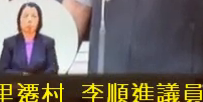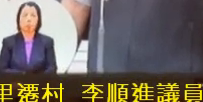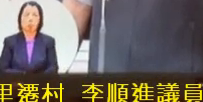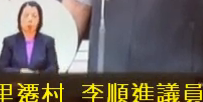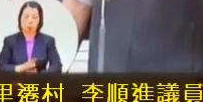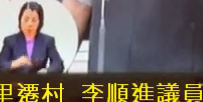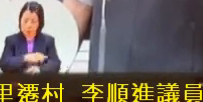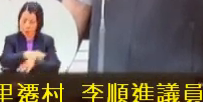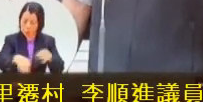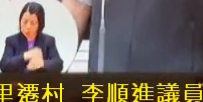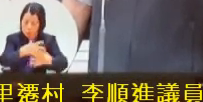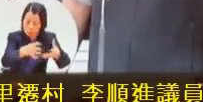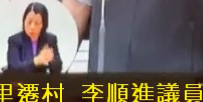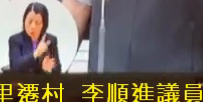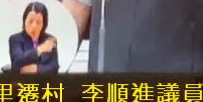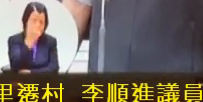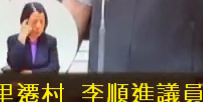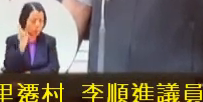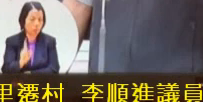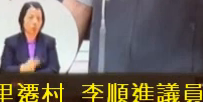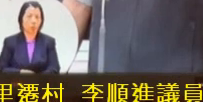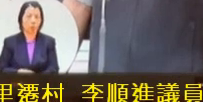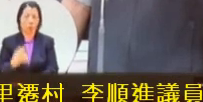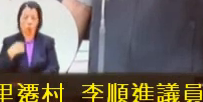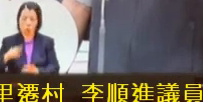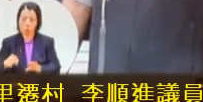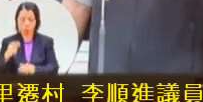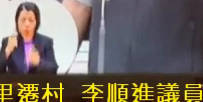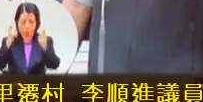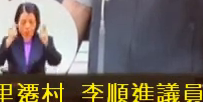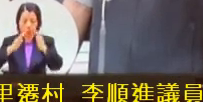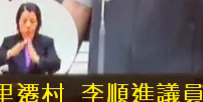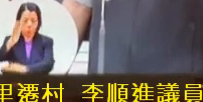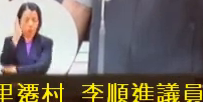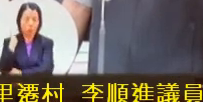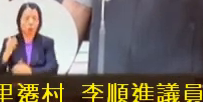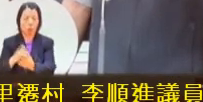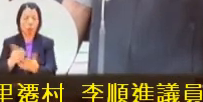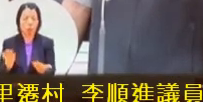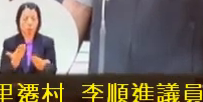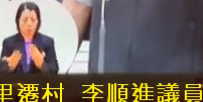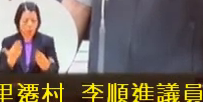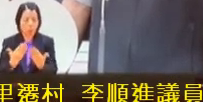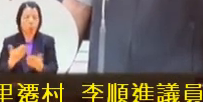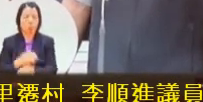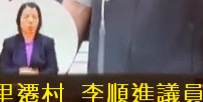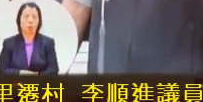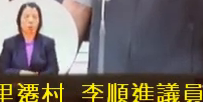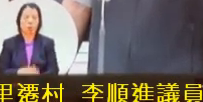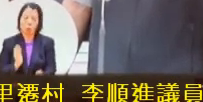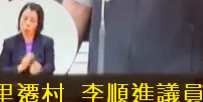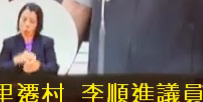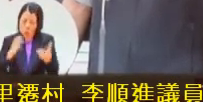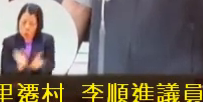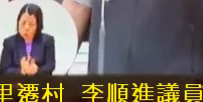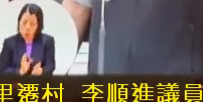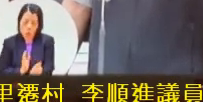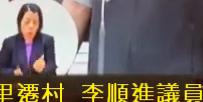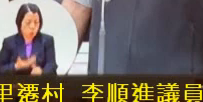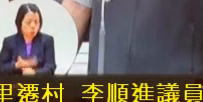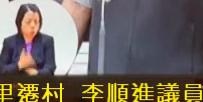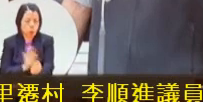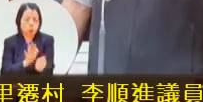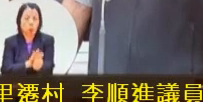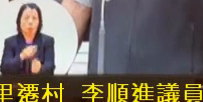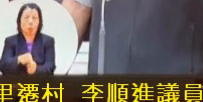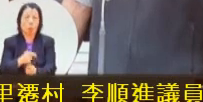济部的态度，我们的立场很清楚，市政府代办，然后全力协助。那在这个过程，如果经济